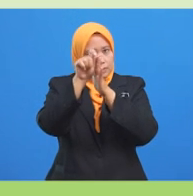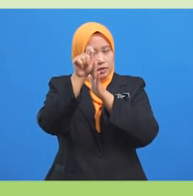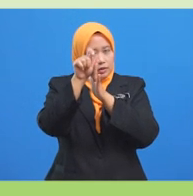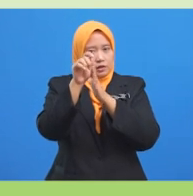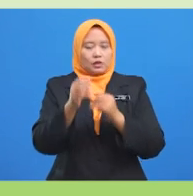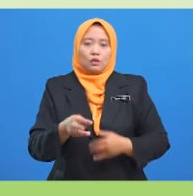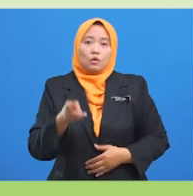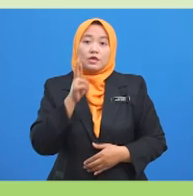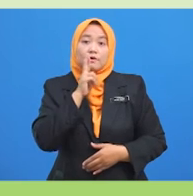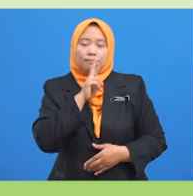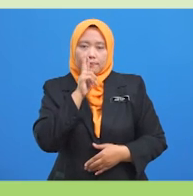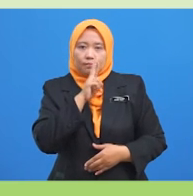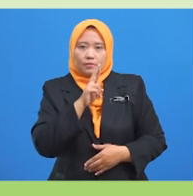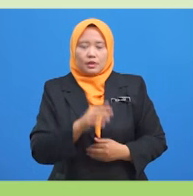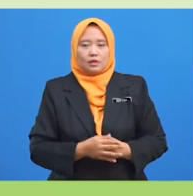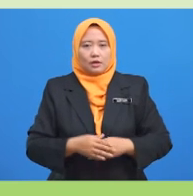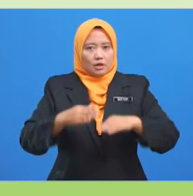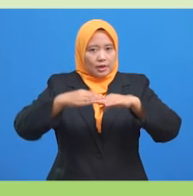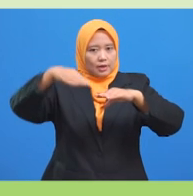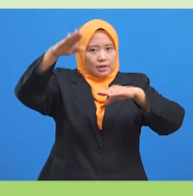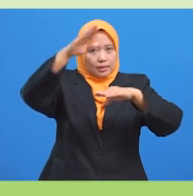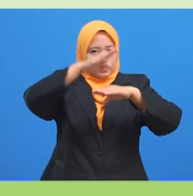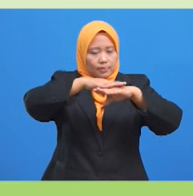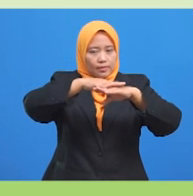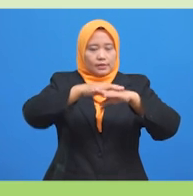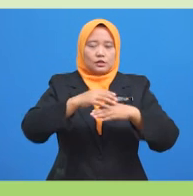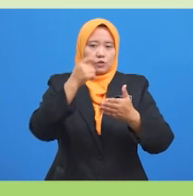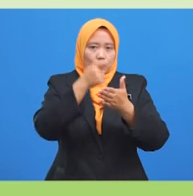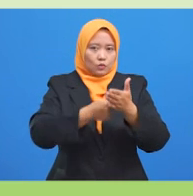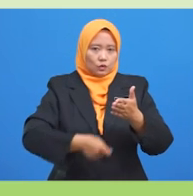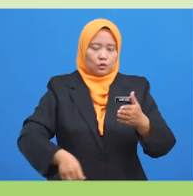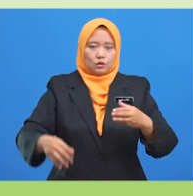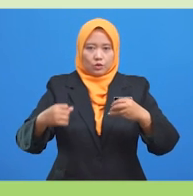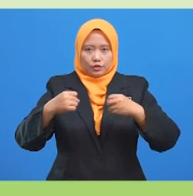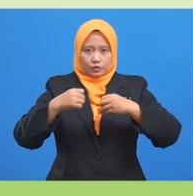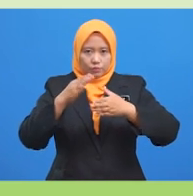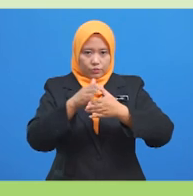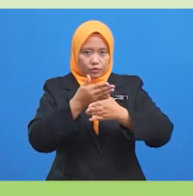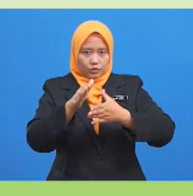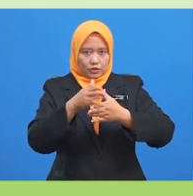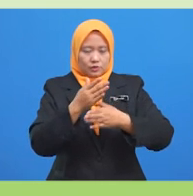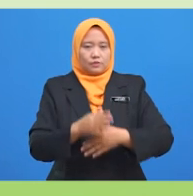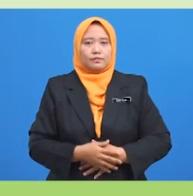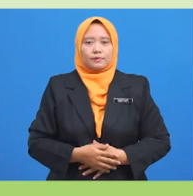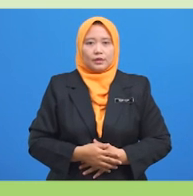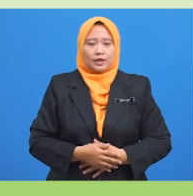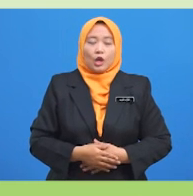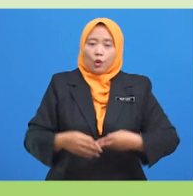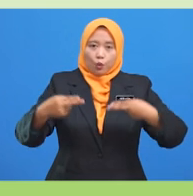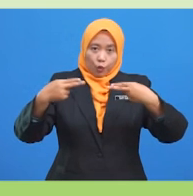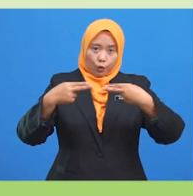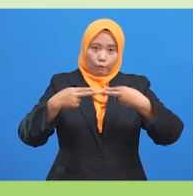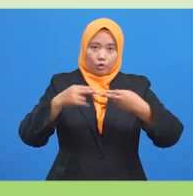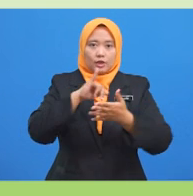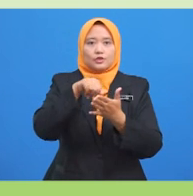yang berwarna merah berada di atas kos purata. Bagi hubungan antara jumlah output